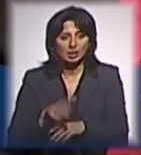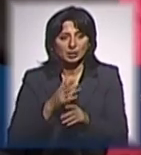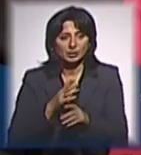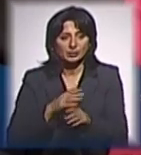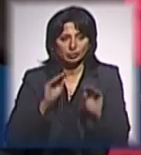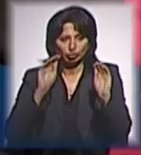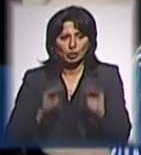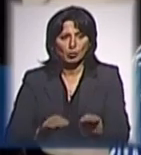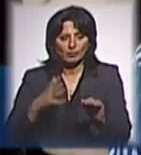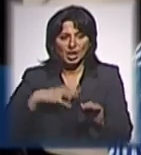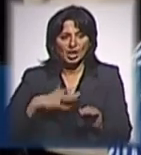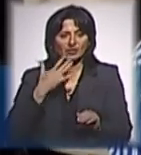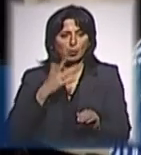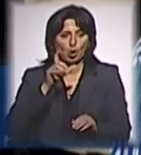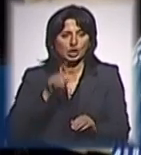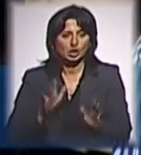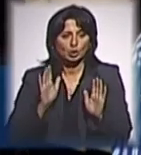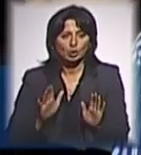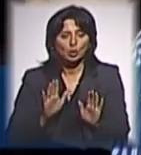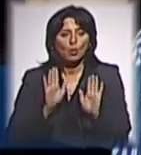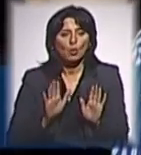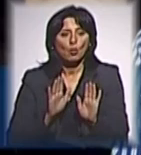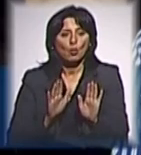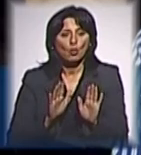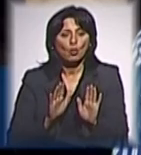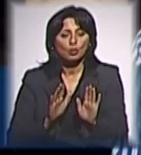აი ჩამოყალიბებული ქართველი პოლიტიკოსი, ოღონდ